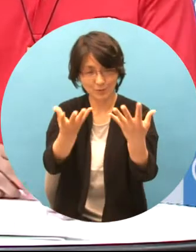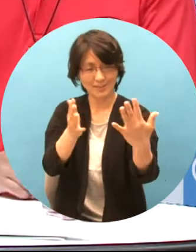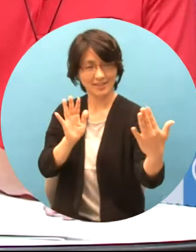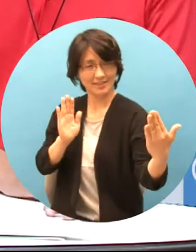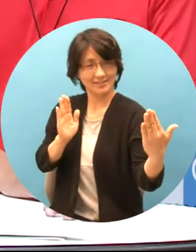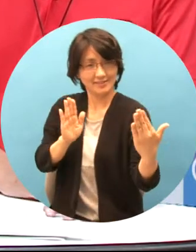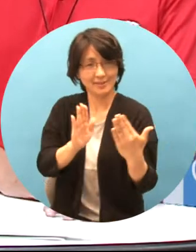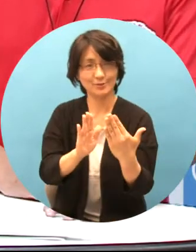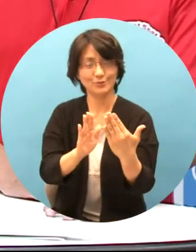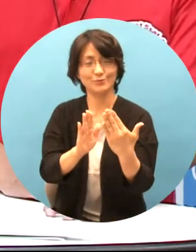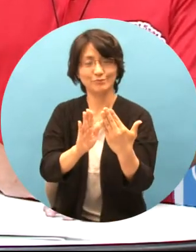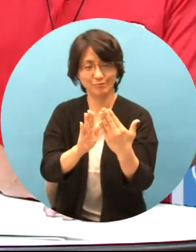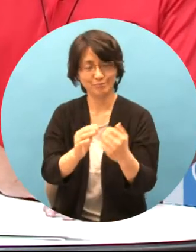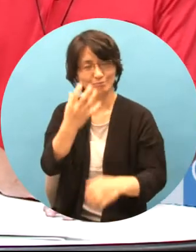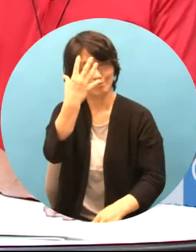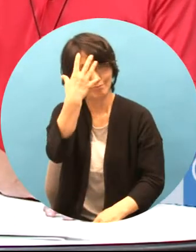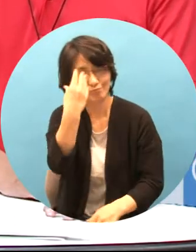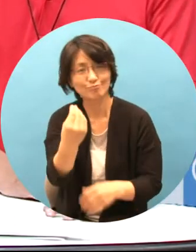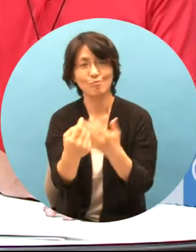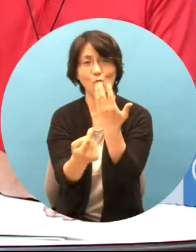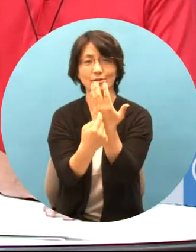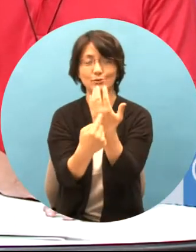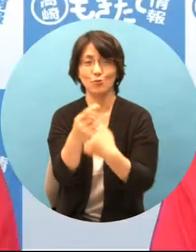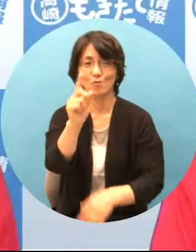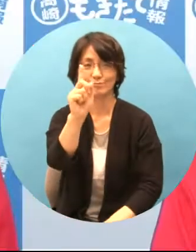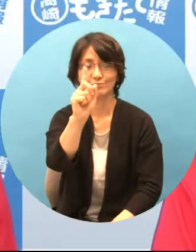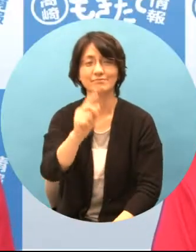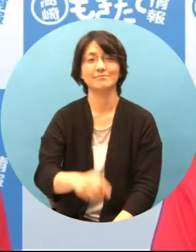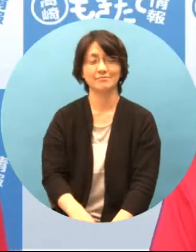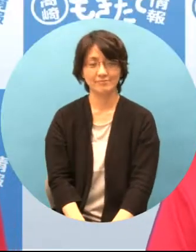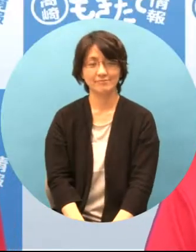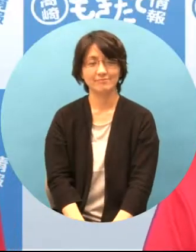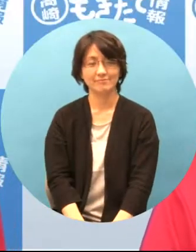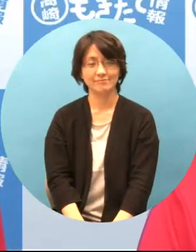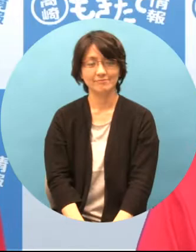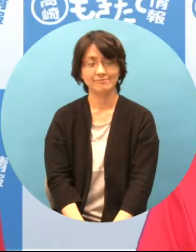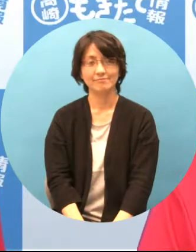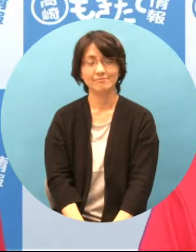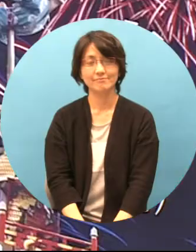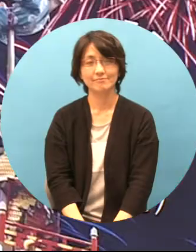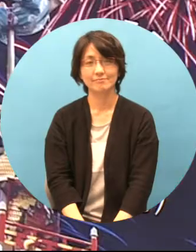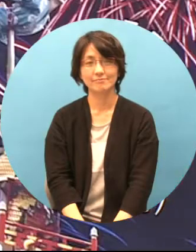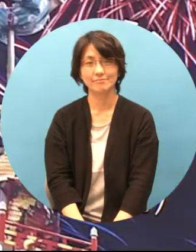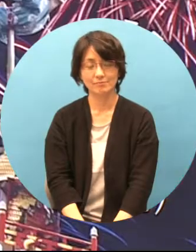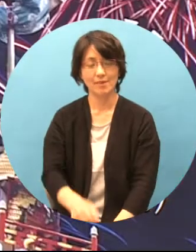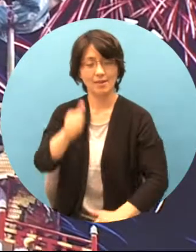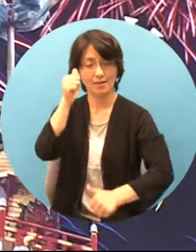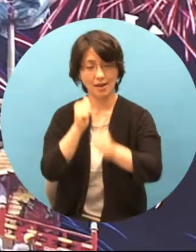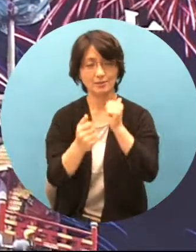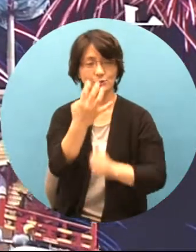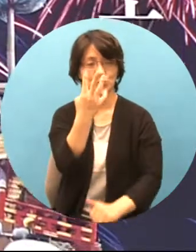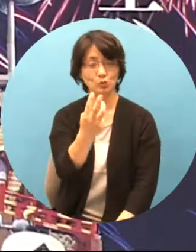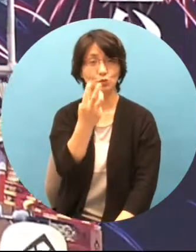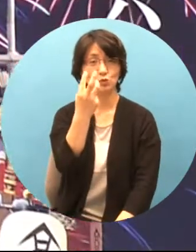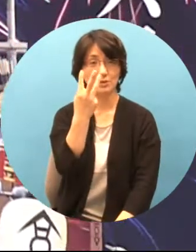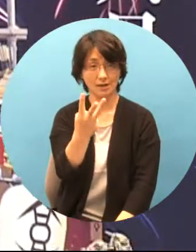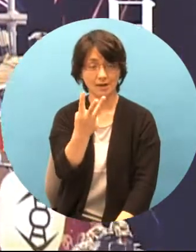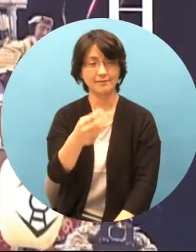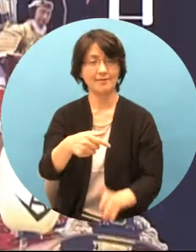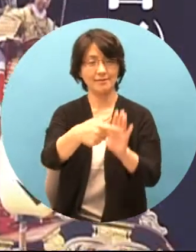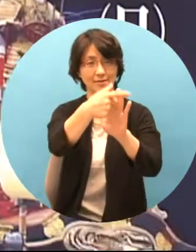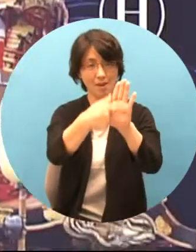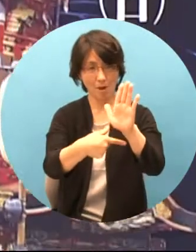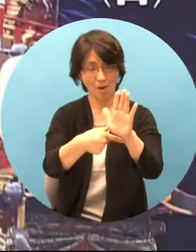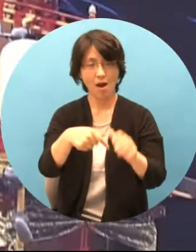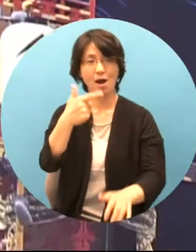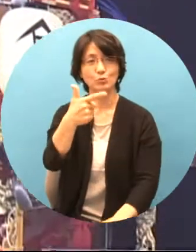近づいてきましたが、今年の見どころ教えてください。 はい、今年の見どころはですね、第43回高崎祭りのス